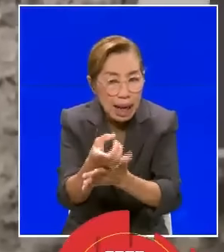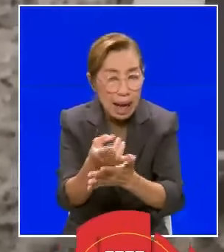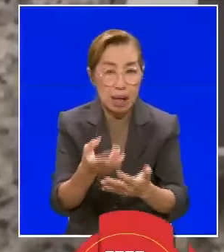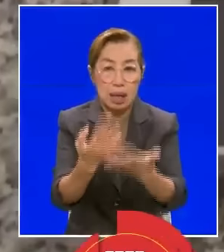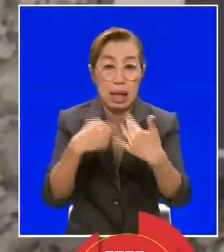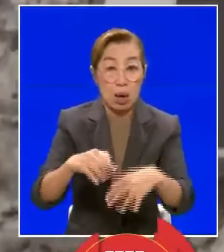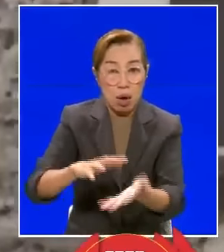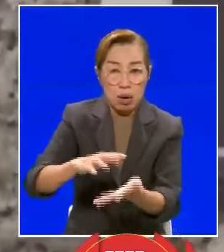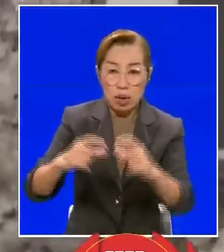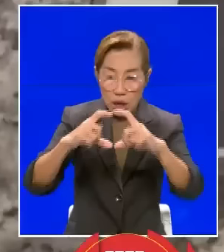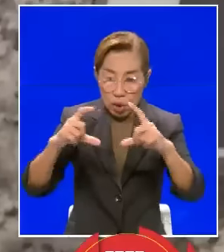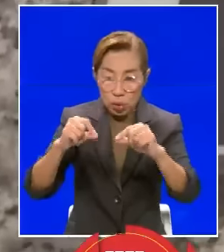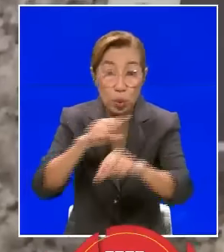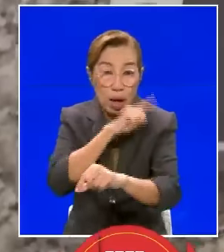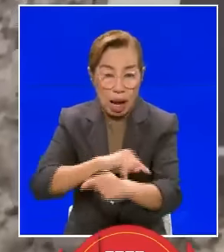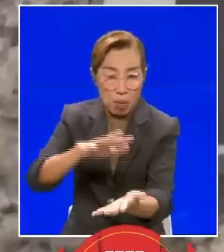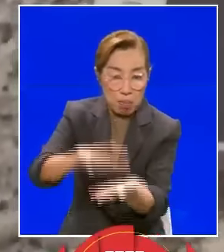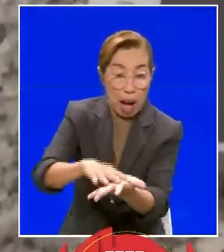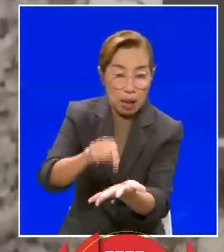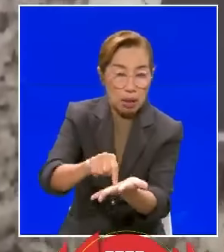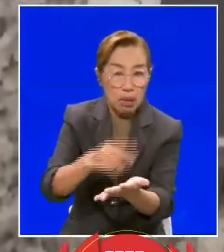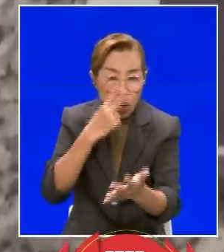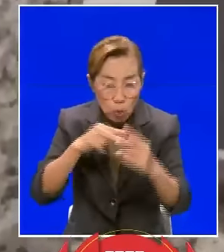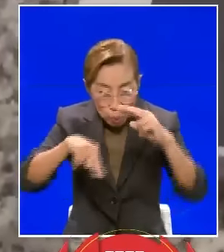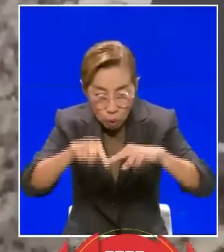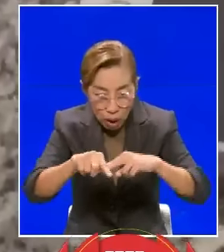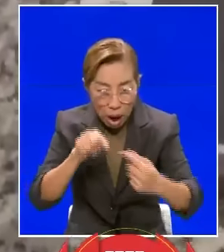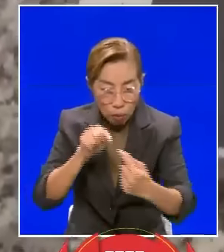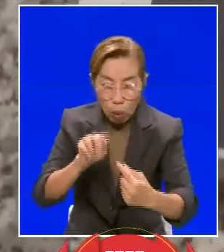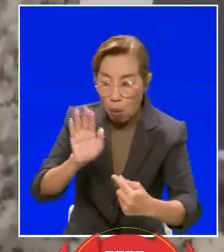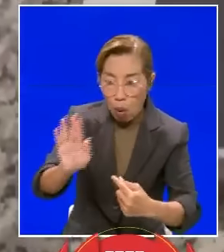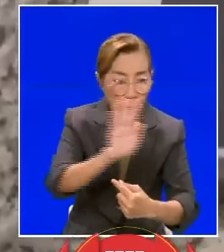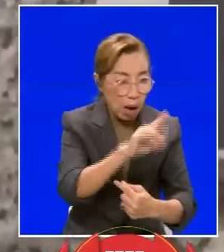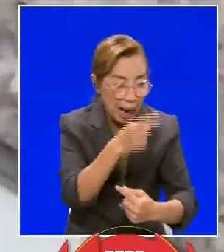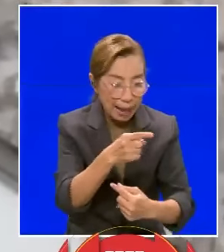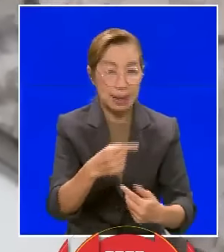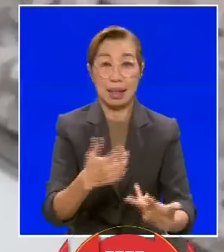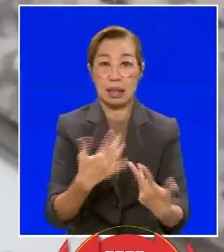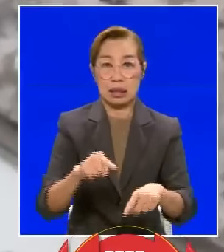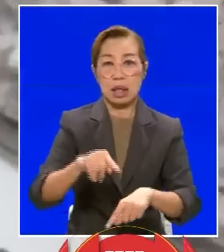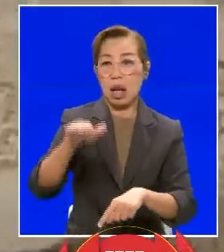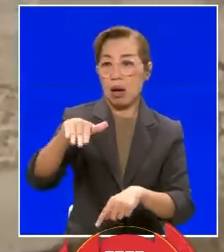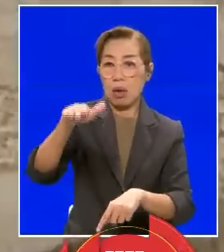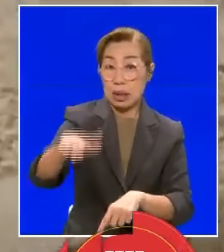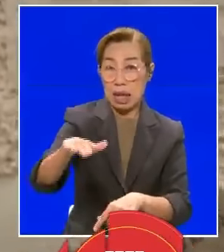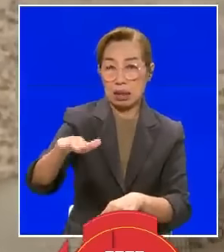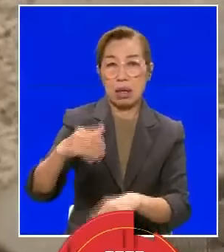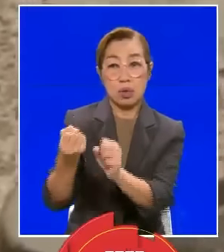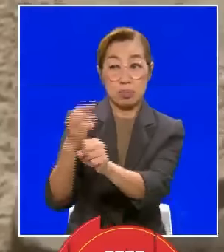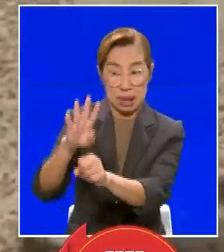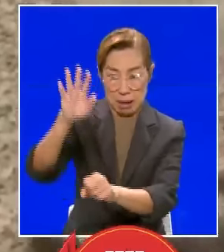DNA รอยนิ้วมือว่าเป็นของผู้ใดเกี่ยวข้องกับผู้ใดบ้างรวมถึงเรียกเด็กครับแล้วก็พยานเจ้าหน้าที่โรงพย